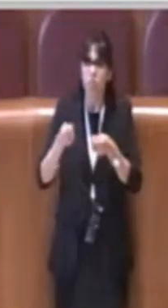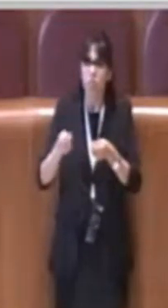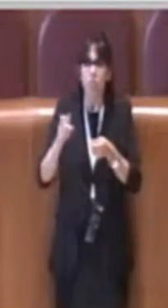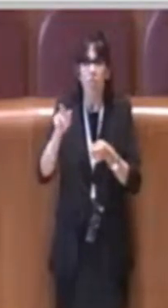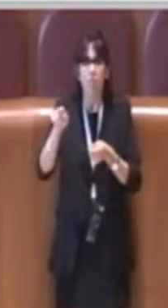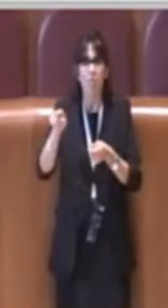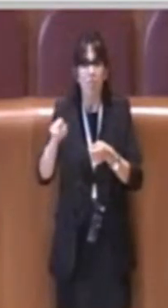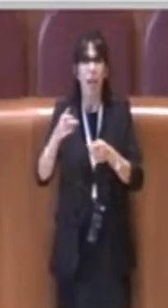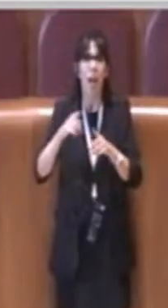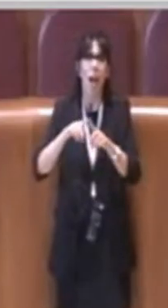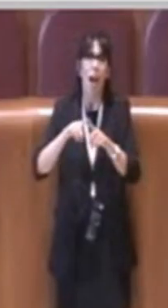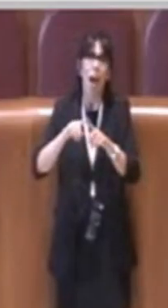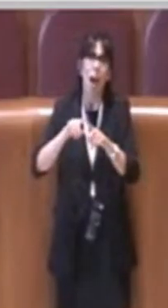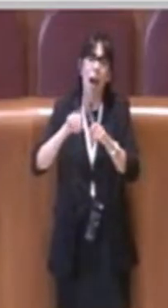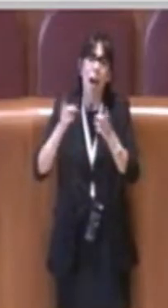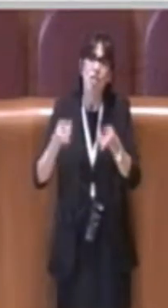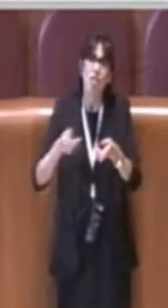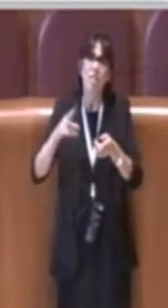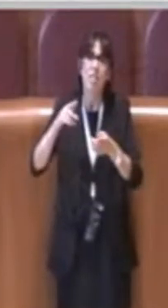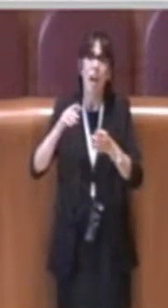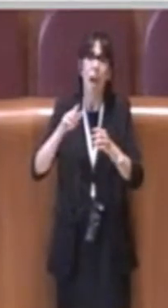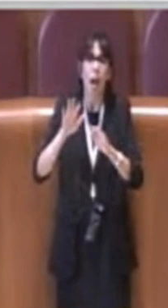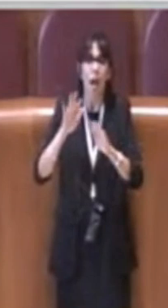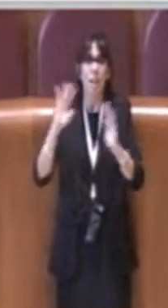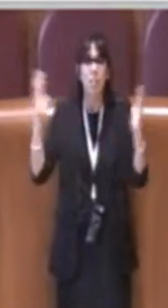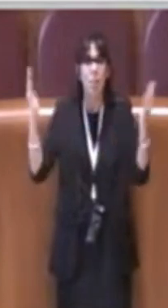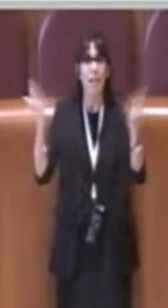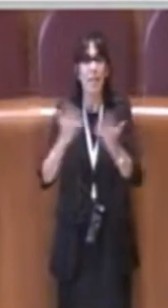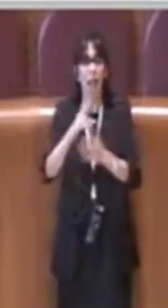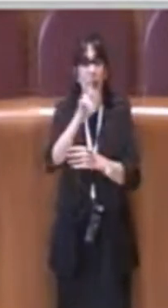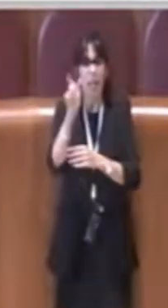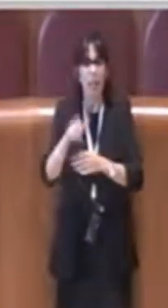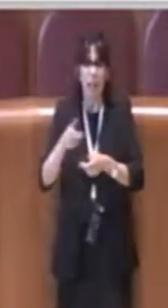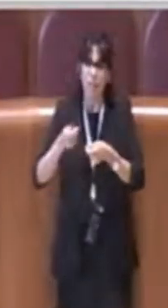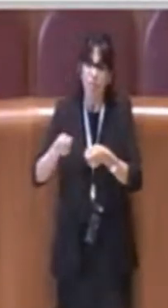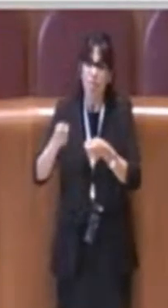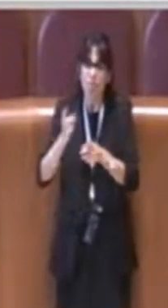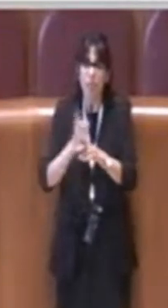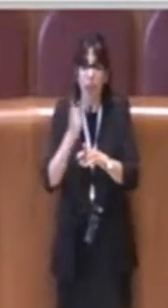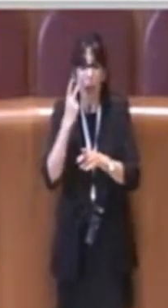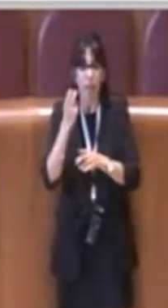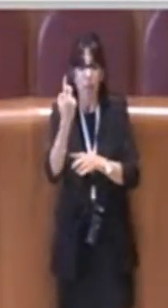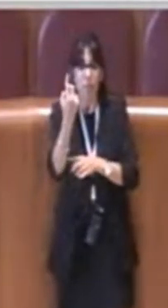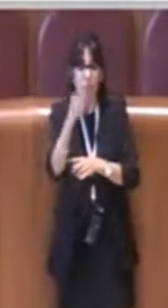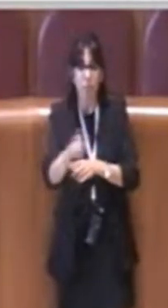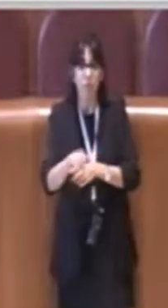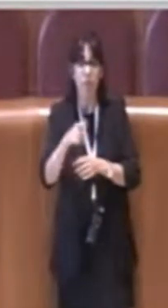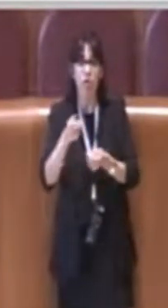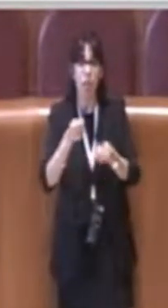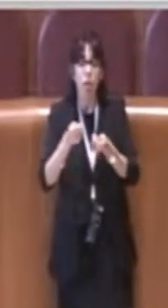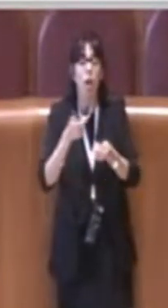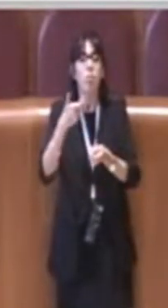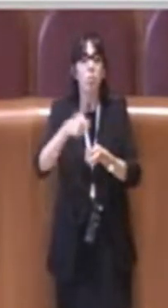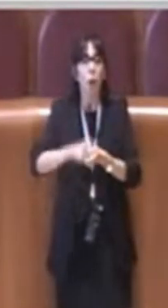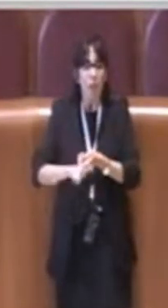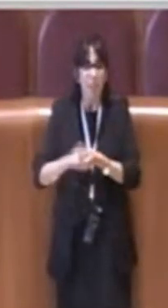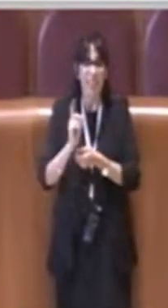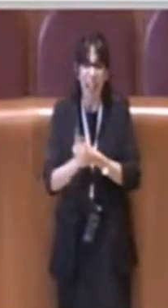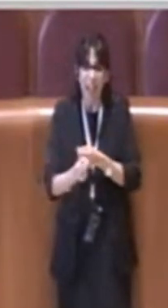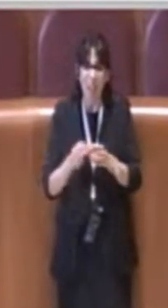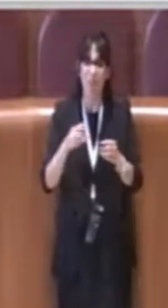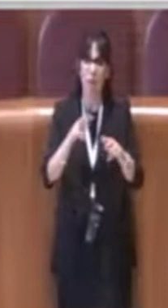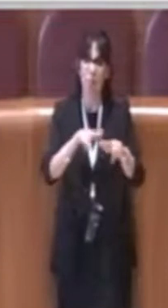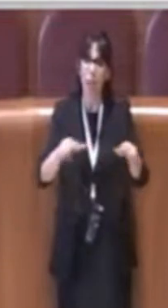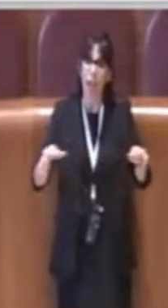all'Agenzia Spaziale Italiana riguardo l'individuazione di un gestore, proprio perché si andrà a realizzare un parcheggio